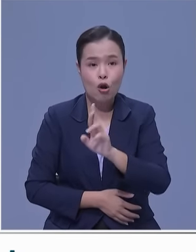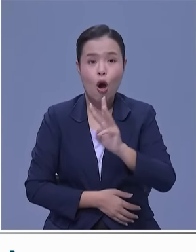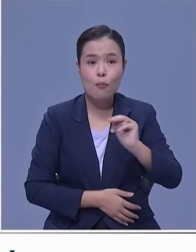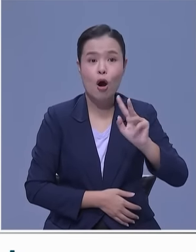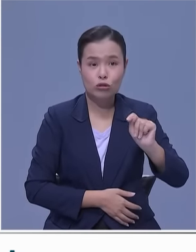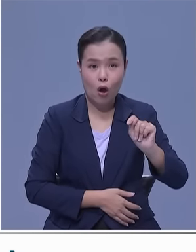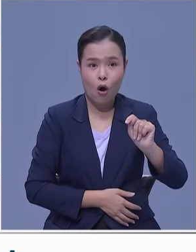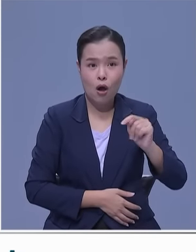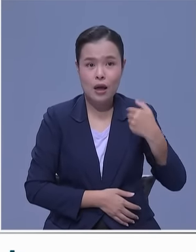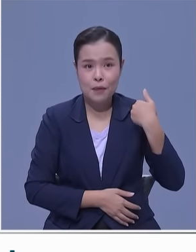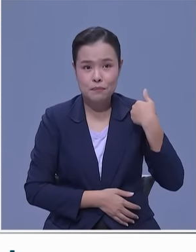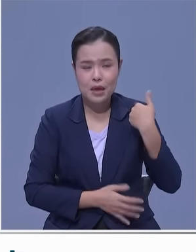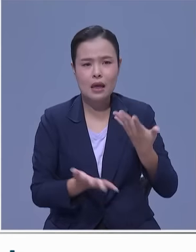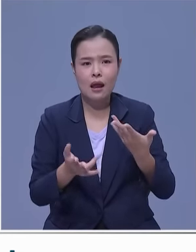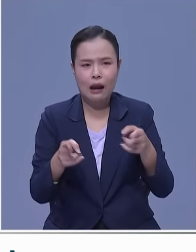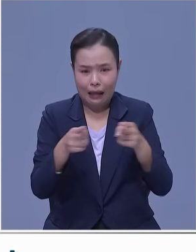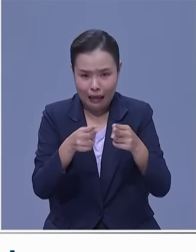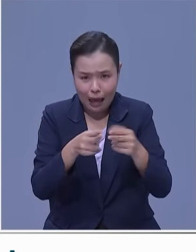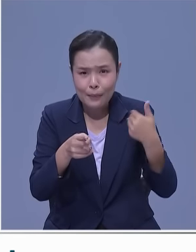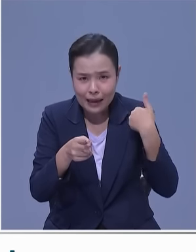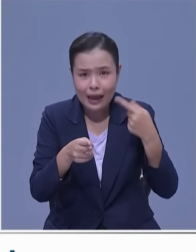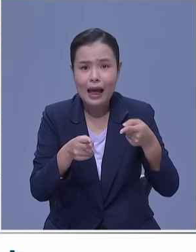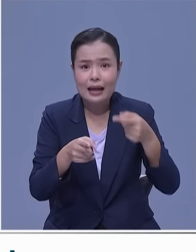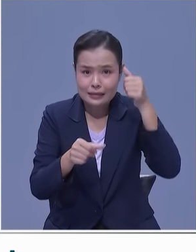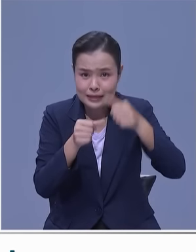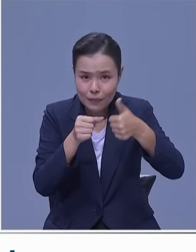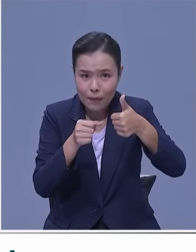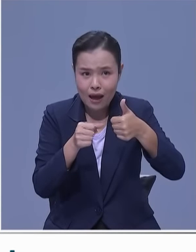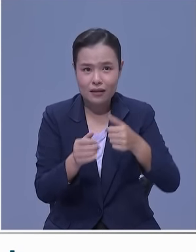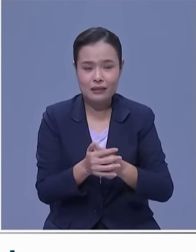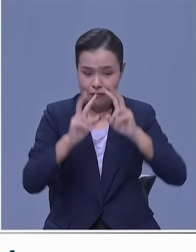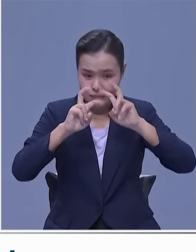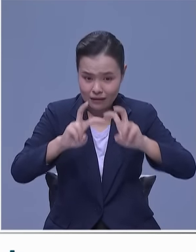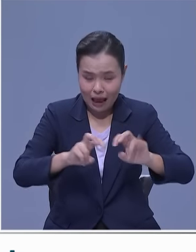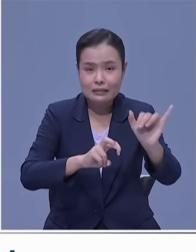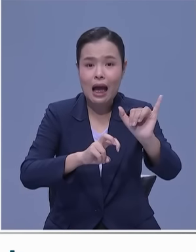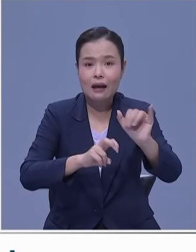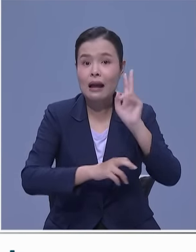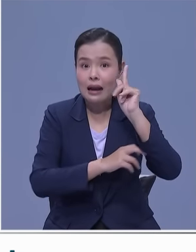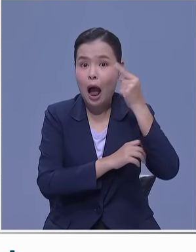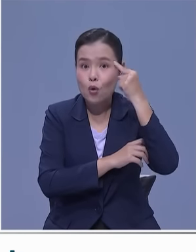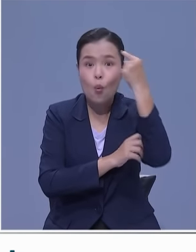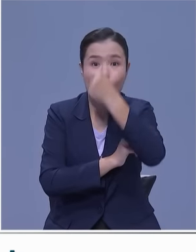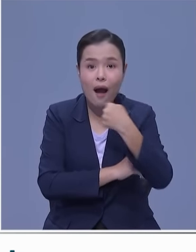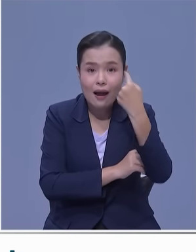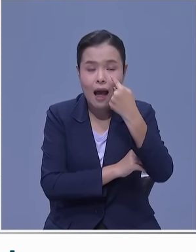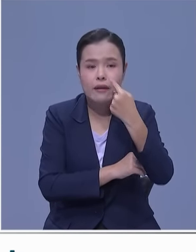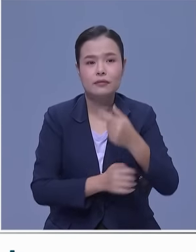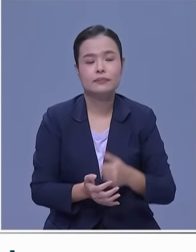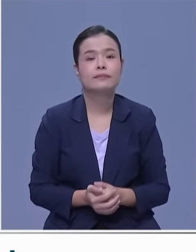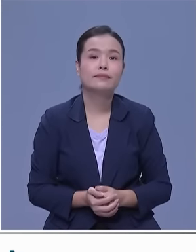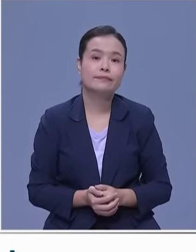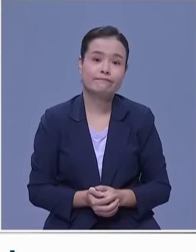ที่เป็นตีหม้ออะไรอะไรนั่นด้วยนะนะยังไม่พูดออกมานะคือนักข่าวรู้แล้วว่าใครแล้วก็มัน